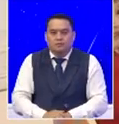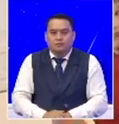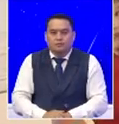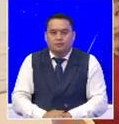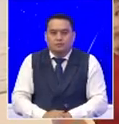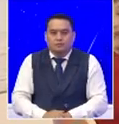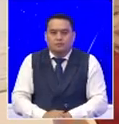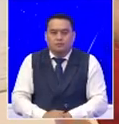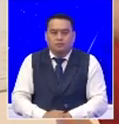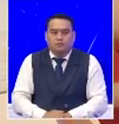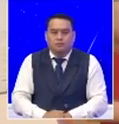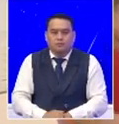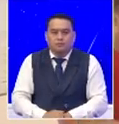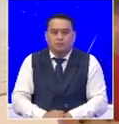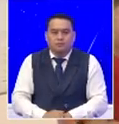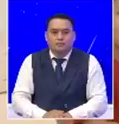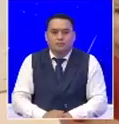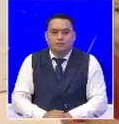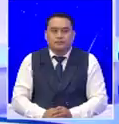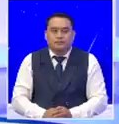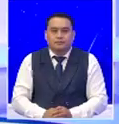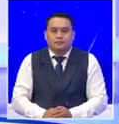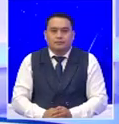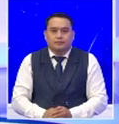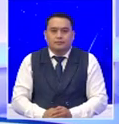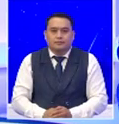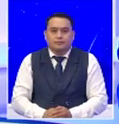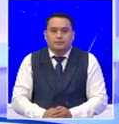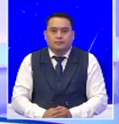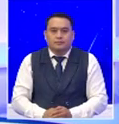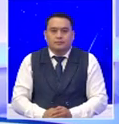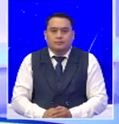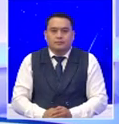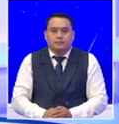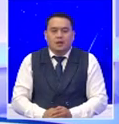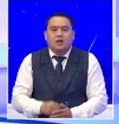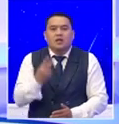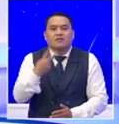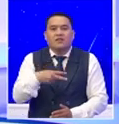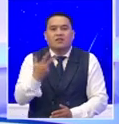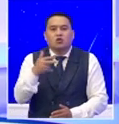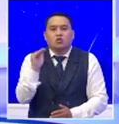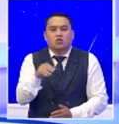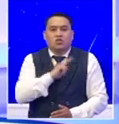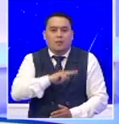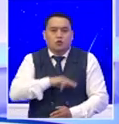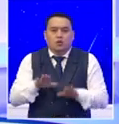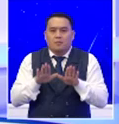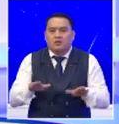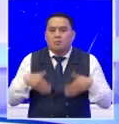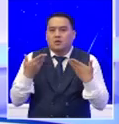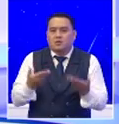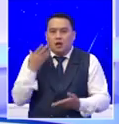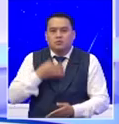Шенкенджи, телекомпания ЖТСУ, Талдыкурган. Без работы не останешься. Около 23 тысяч рабочих мест